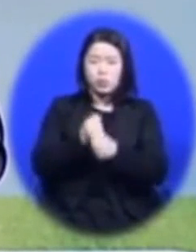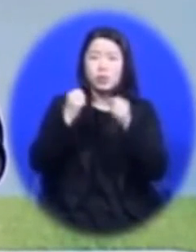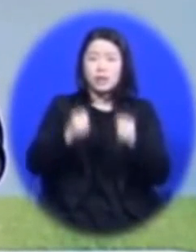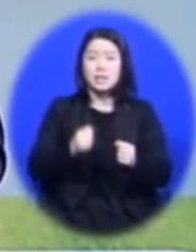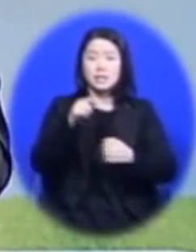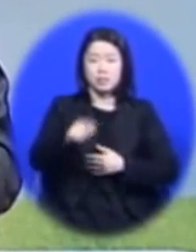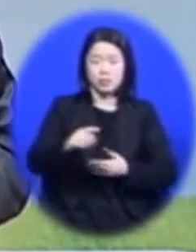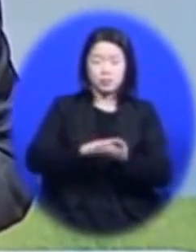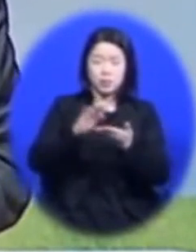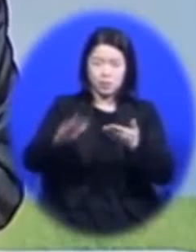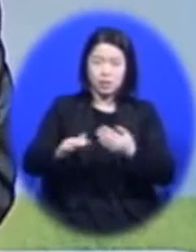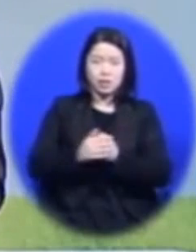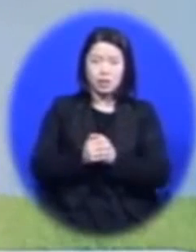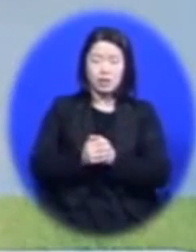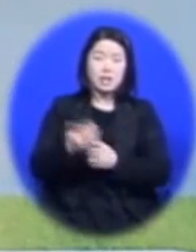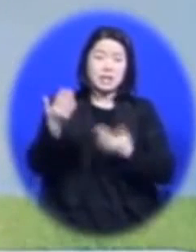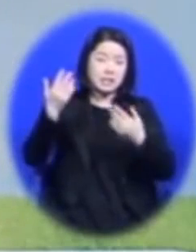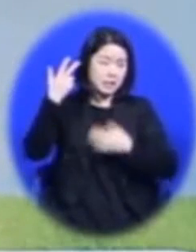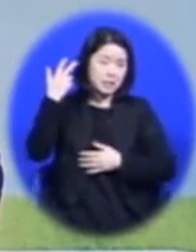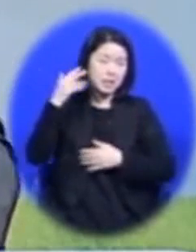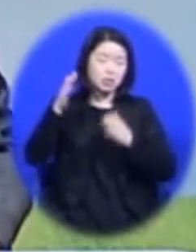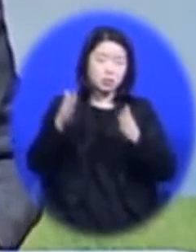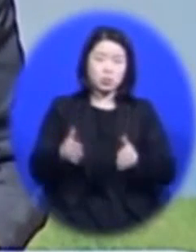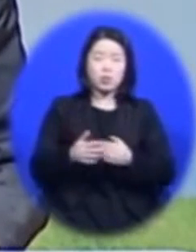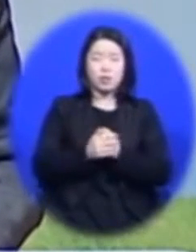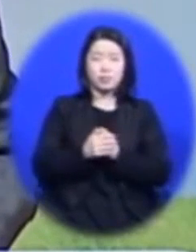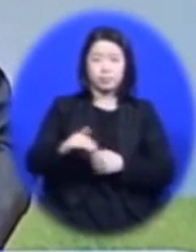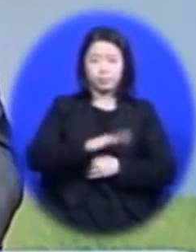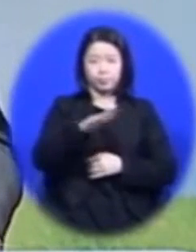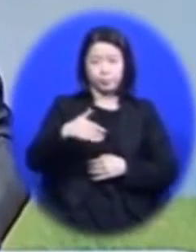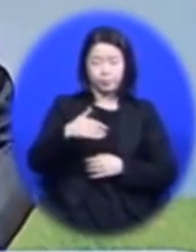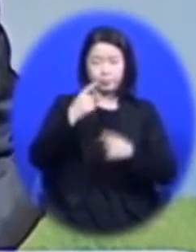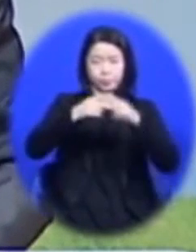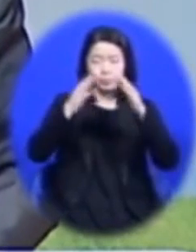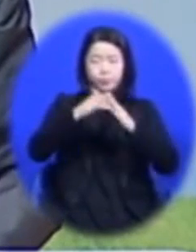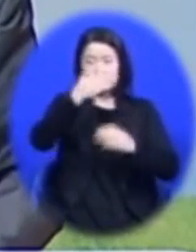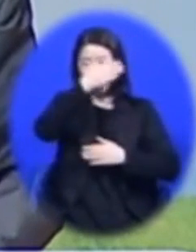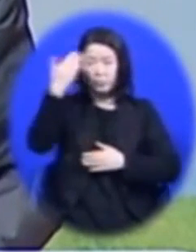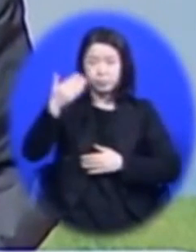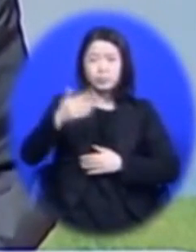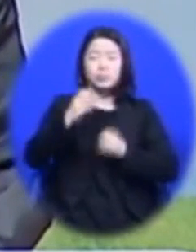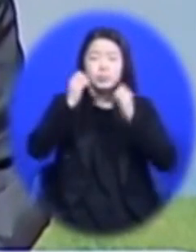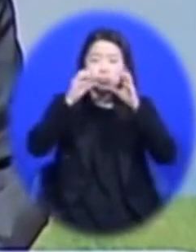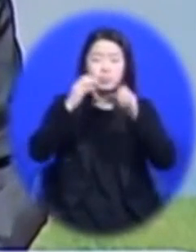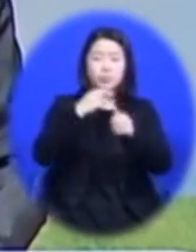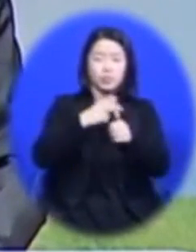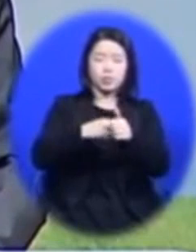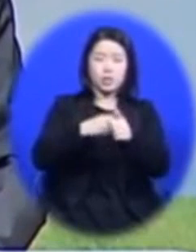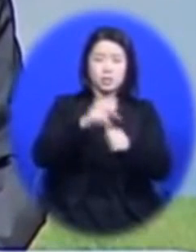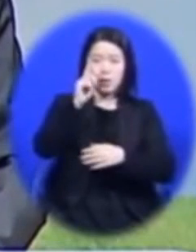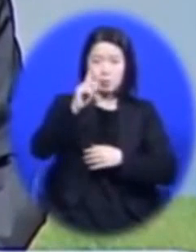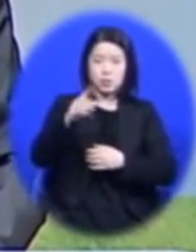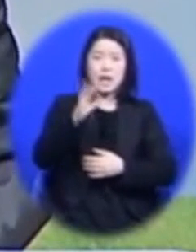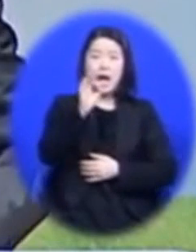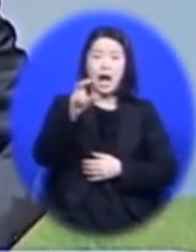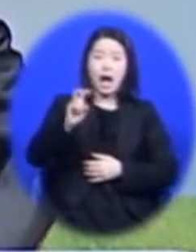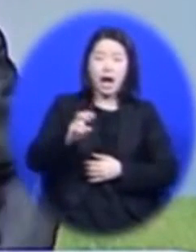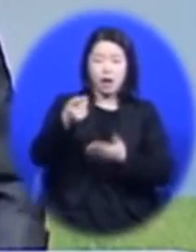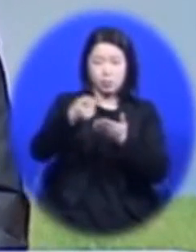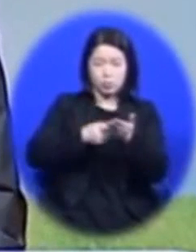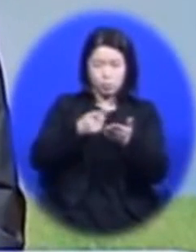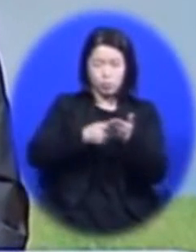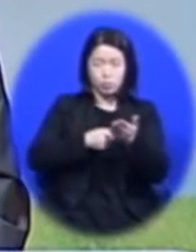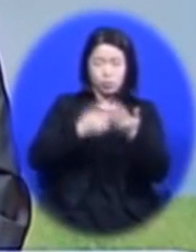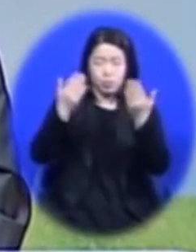거예요. 지난 주간에 우리 교회 젊은 전도사님 한 분이 암 수술을 받았어요.